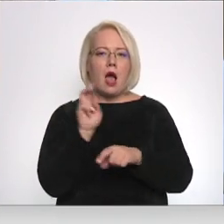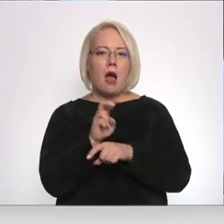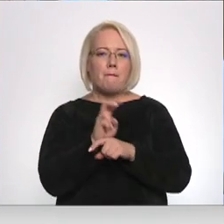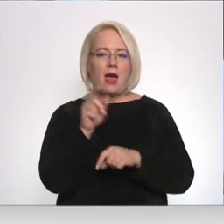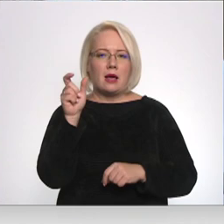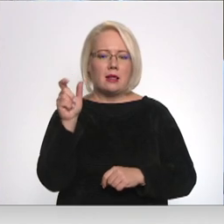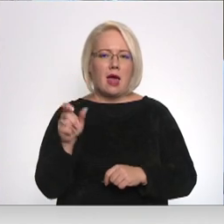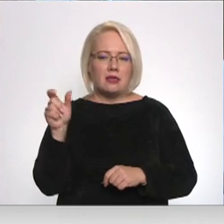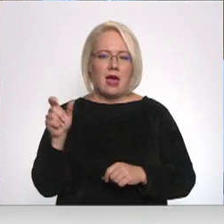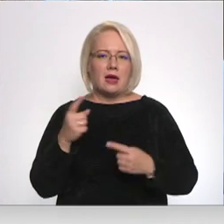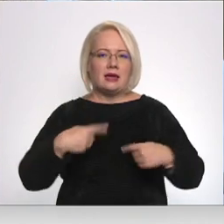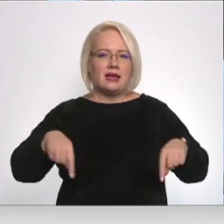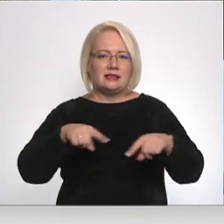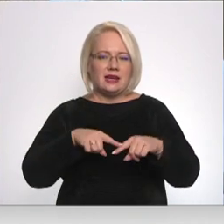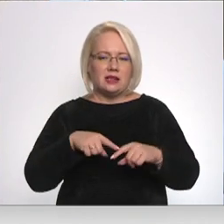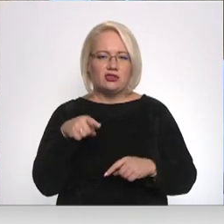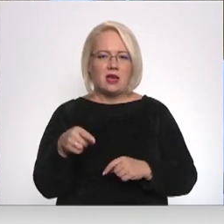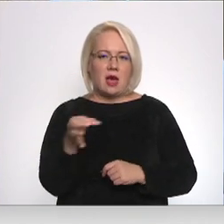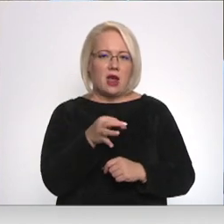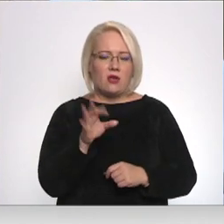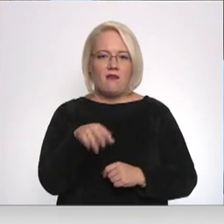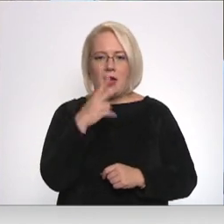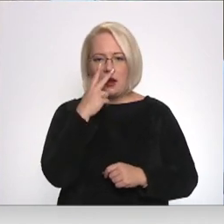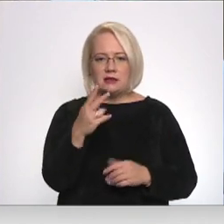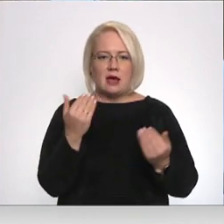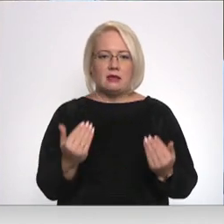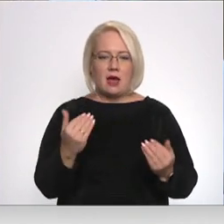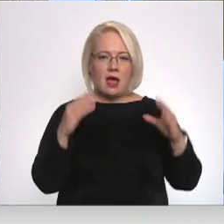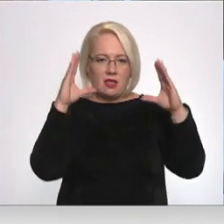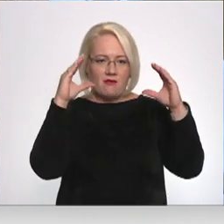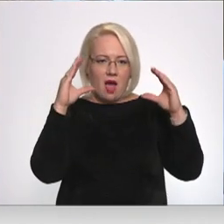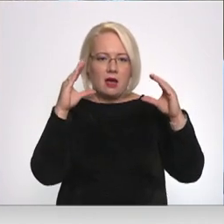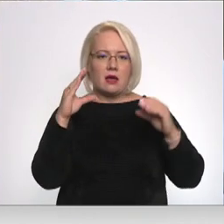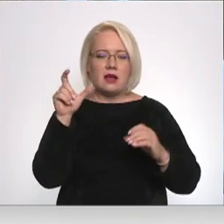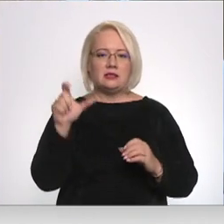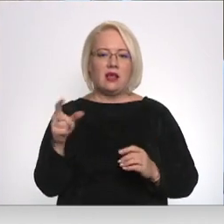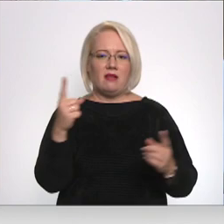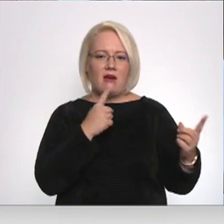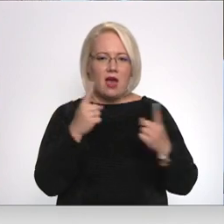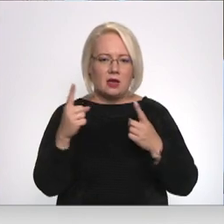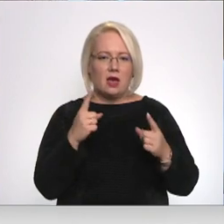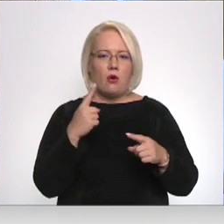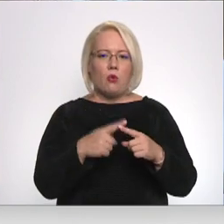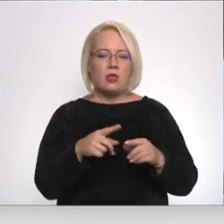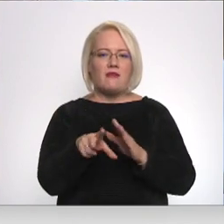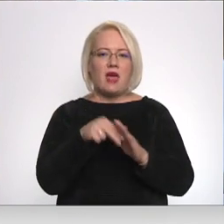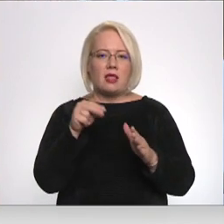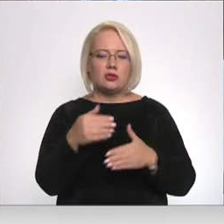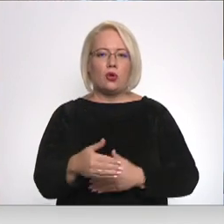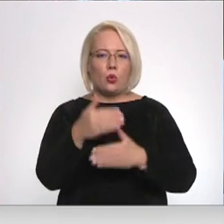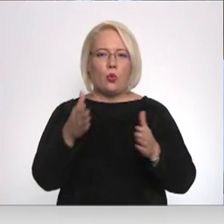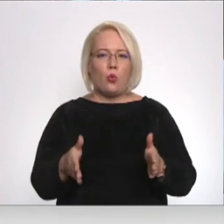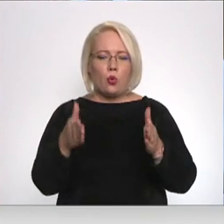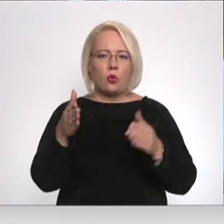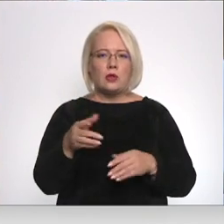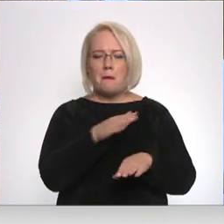apmeklētākais iecirknis šajā mikrorajonā, jo mēs varam redzēt, ka arī tagad vakarā šeit šurp nāk. Daudz cilvēku un vēlēšanu urna jau ir gandrīz